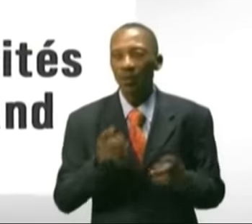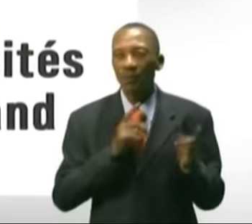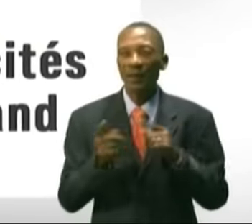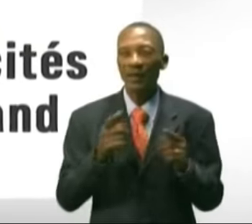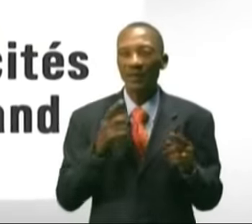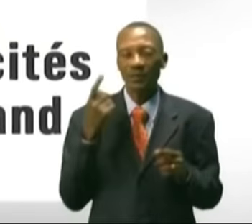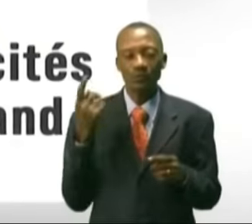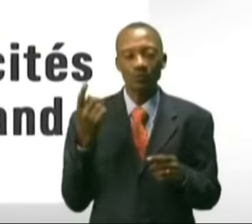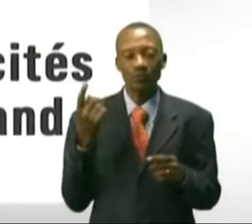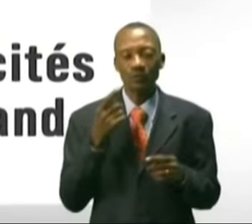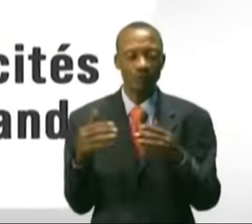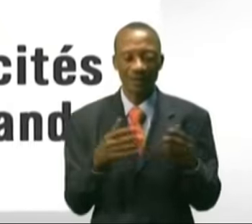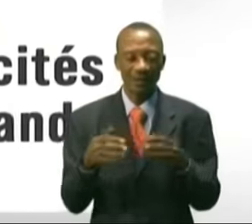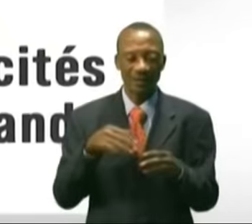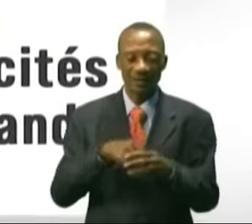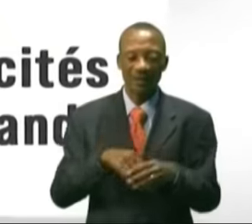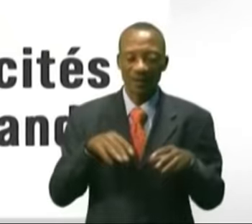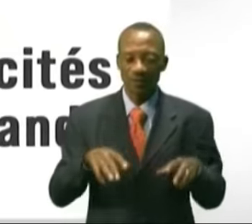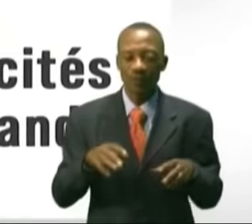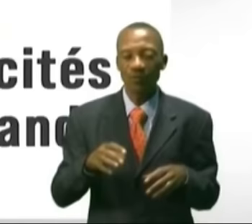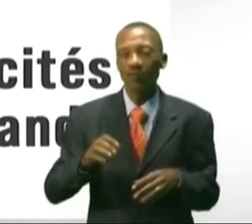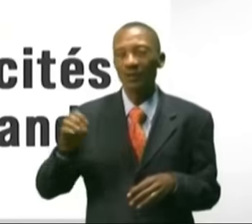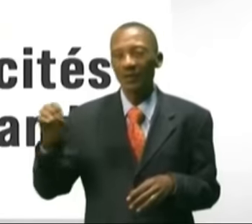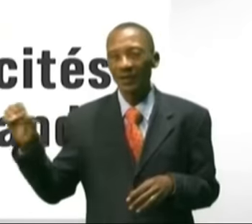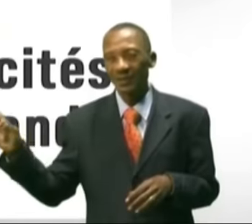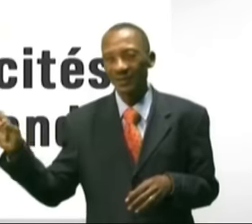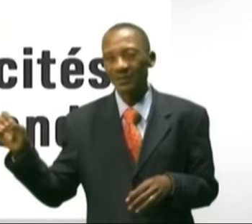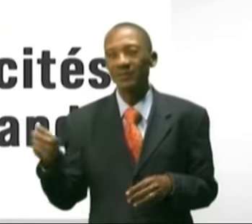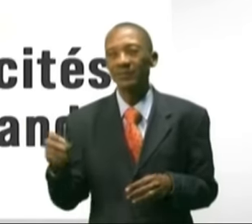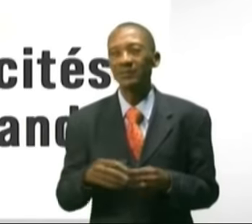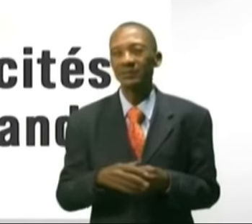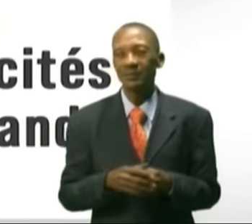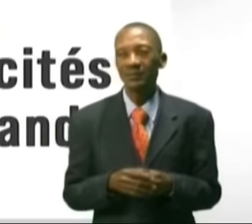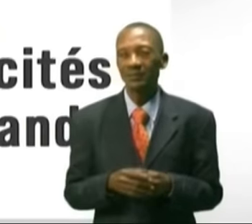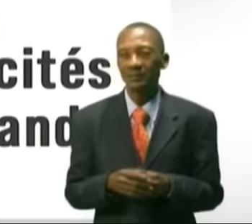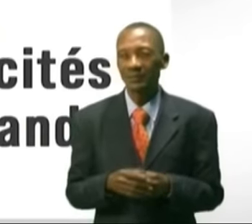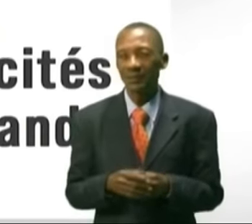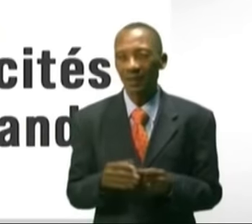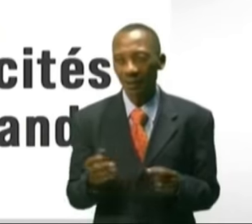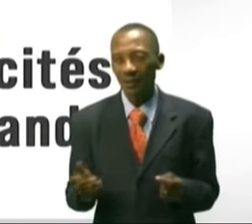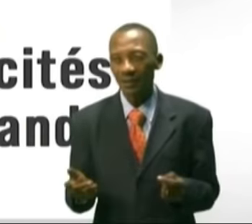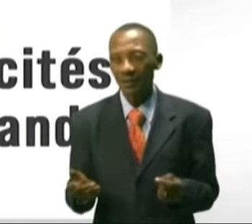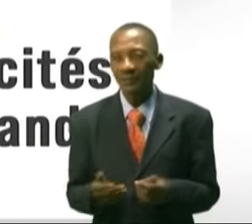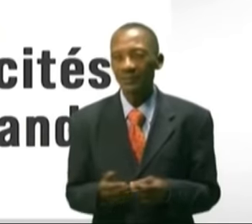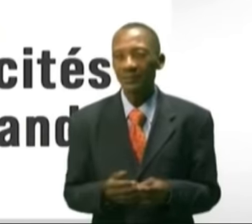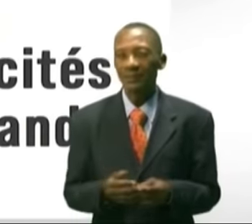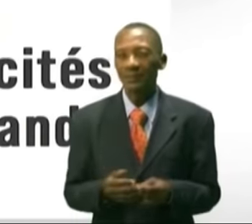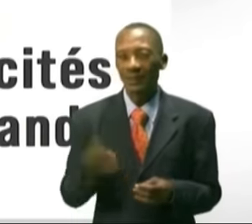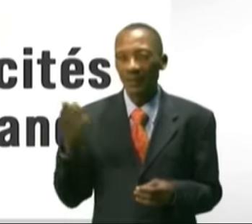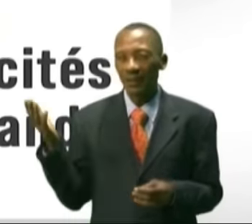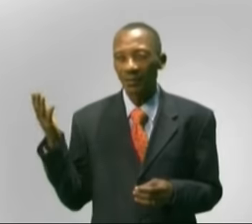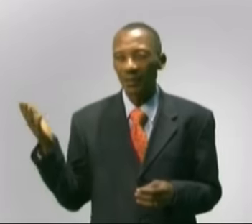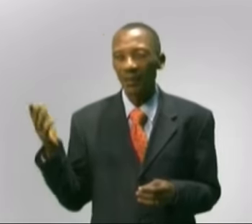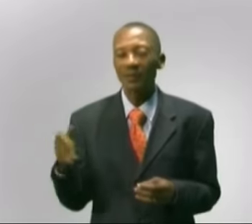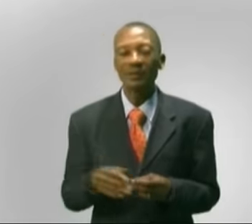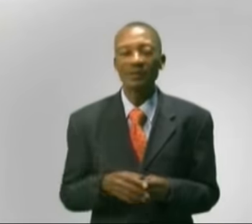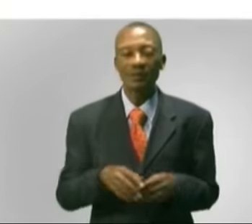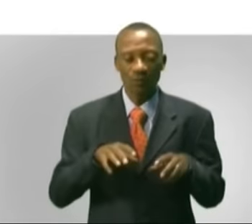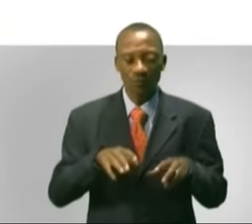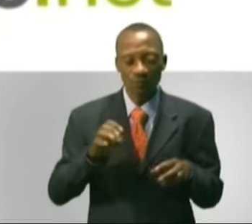renfort au M23 pour asphyxier Goma et contrôler plusieurs cités et localités, selon un rapport de l'ONU,